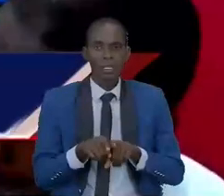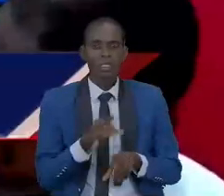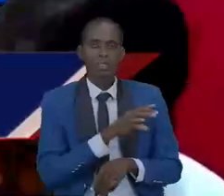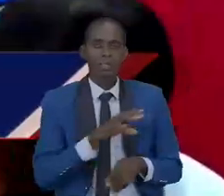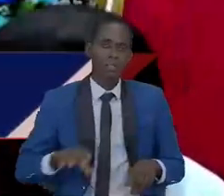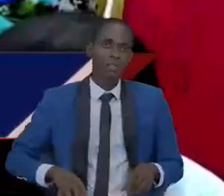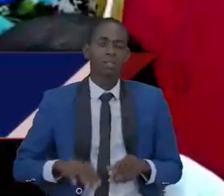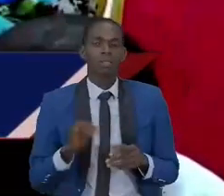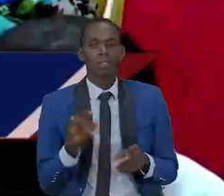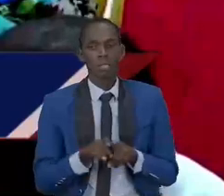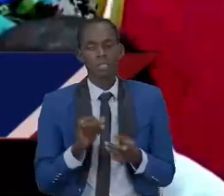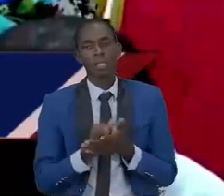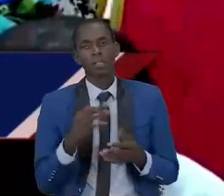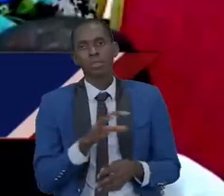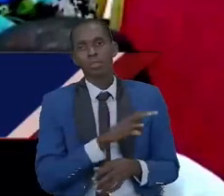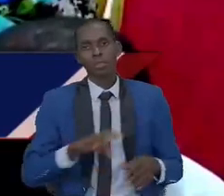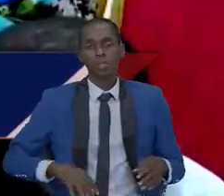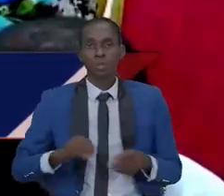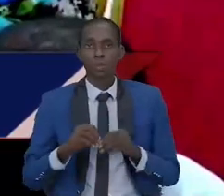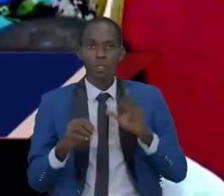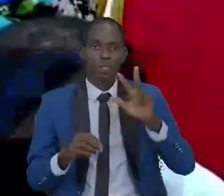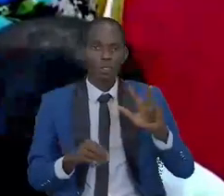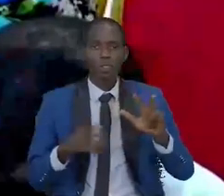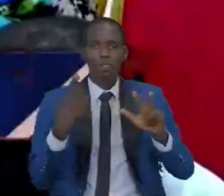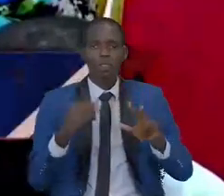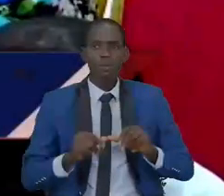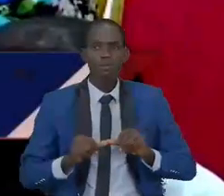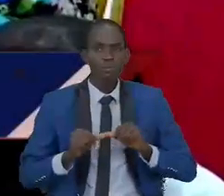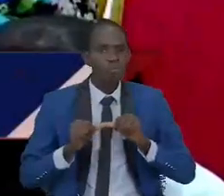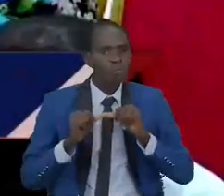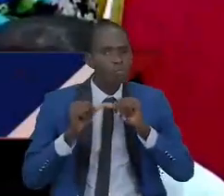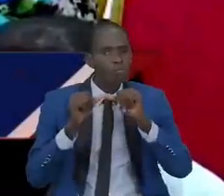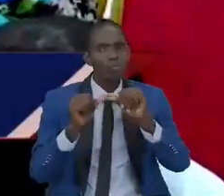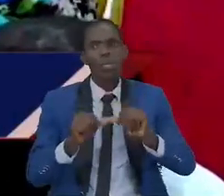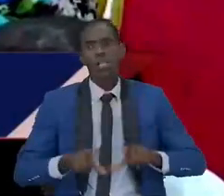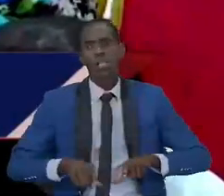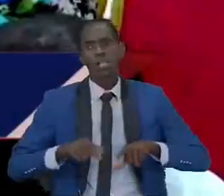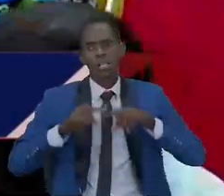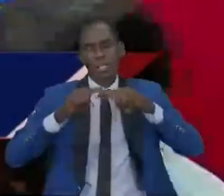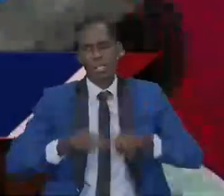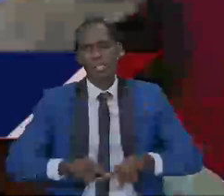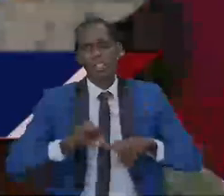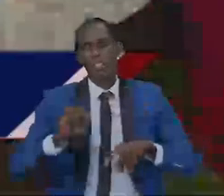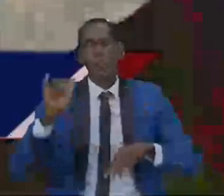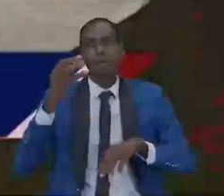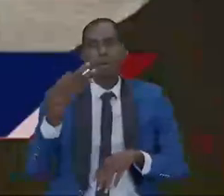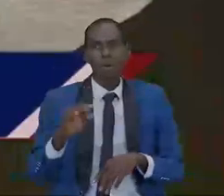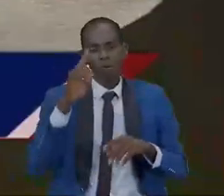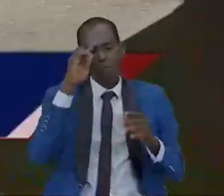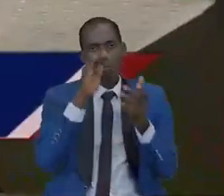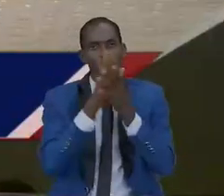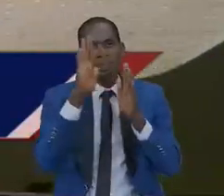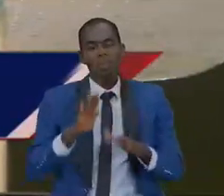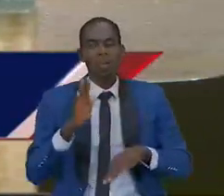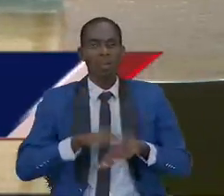comme le comportement de Christophe troisième point élément ici c'est l'appui constant des croyants sur